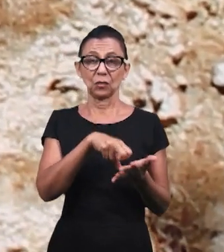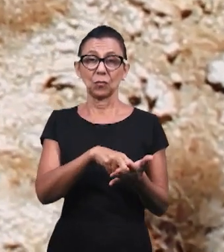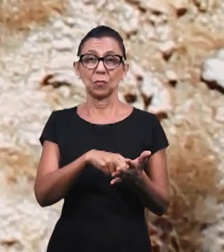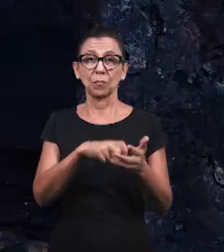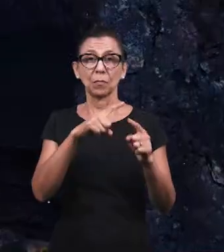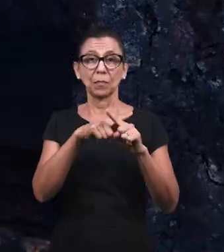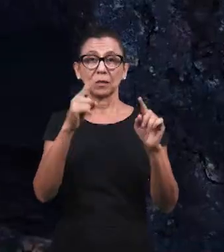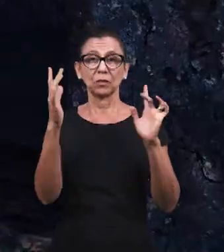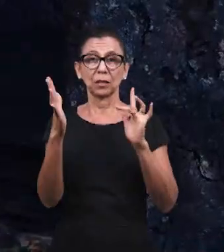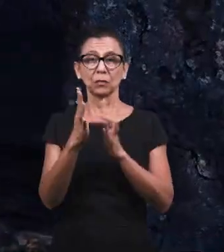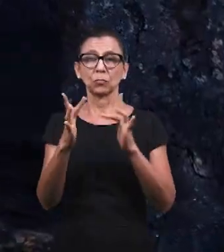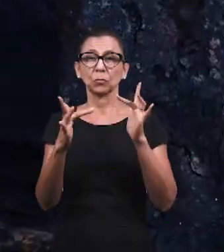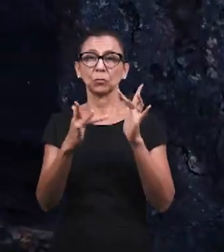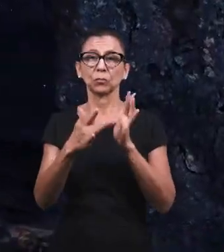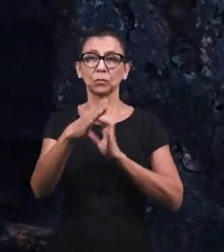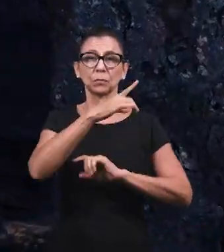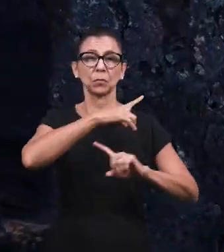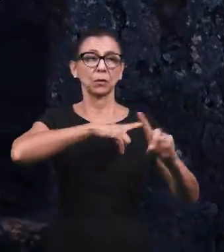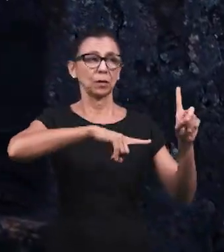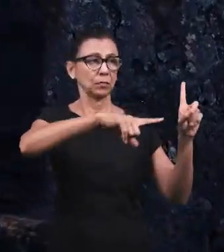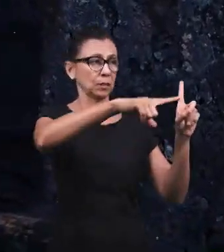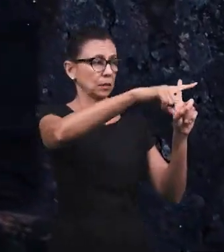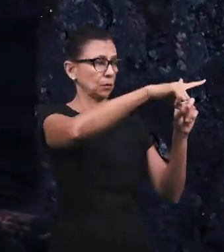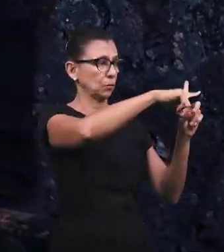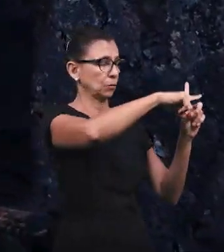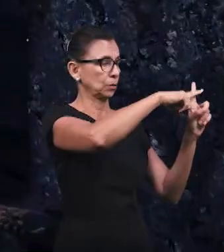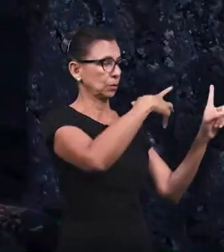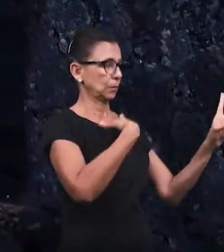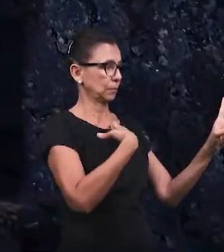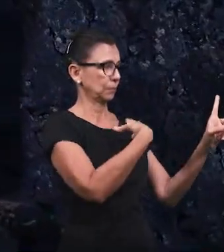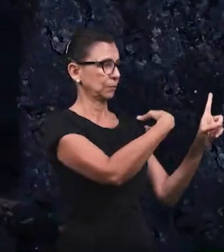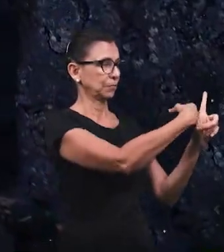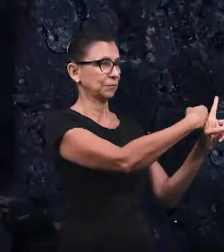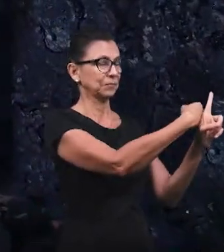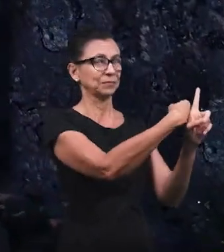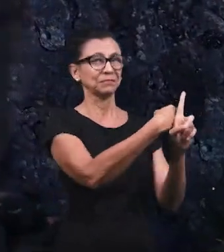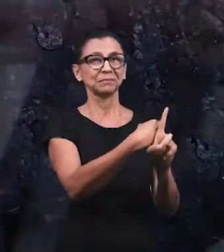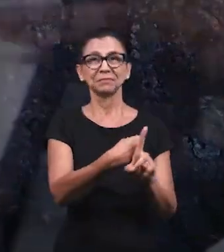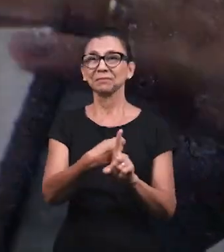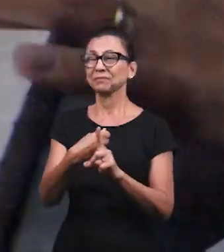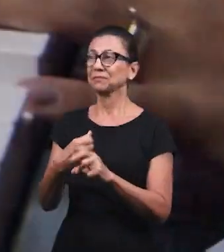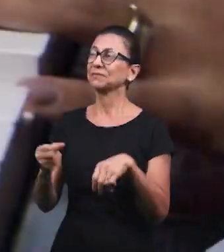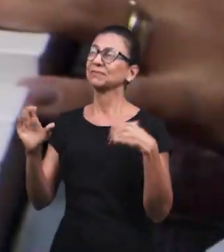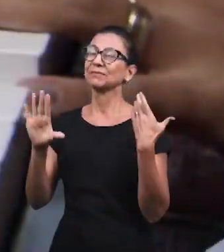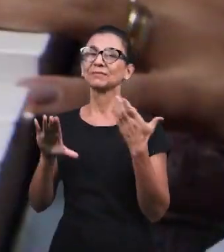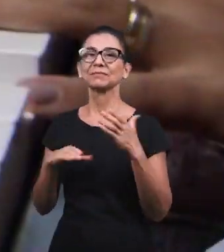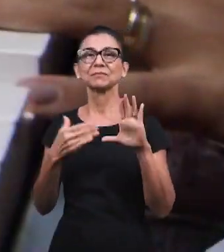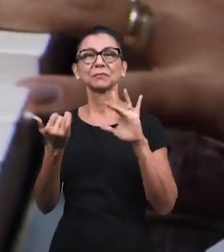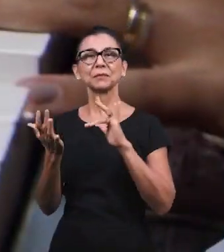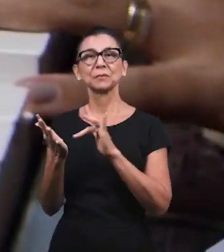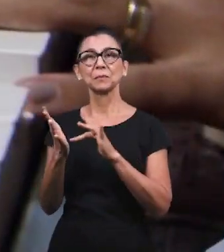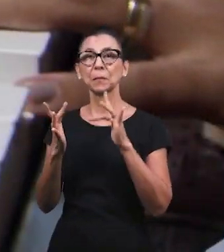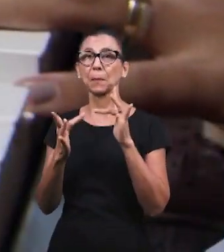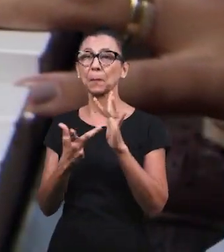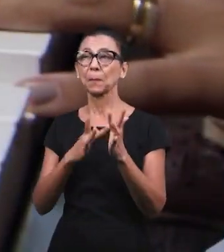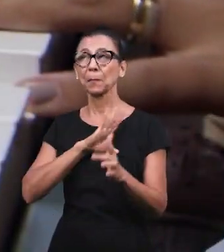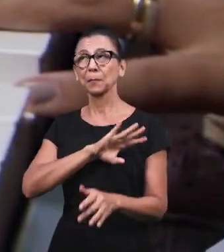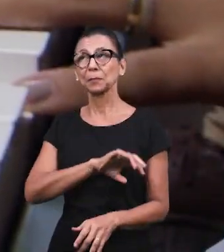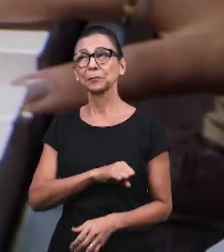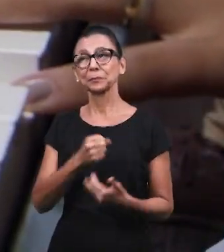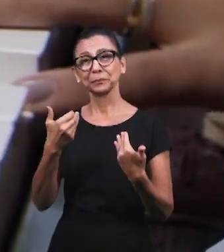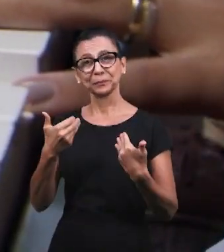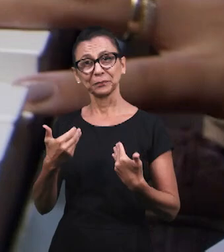eu mereço, Jesus sofreu já em meu lugar. Por isso eu canto sempre,